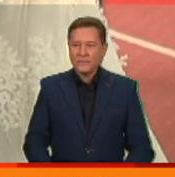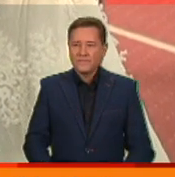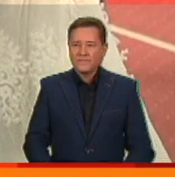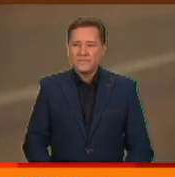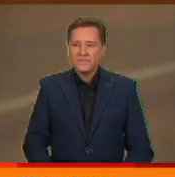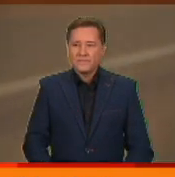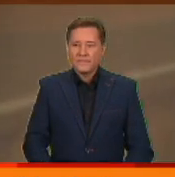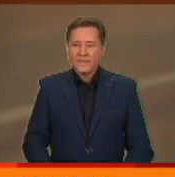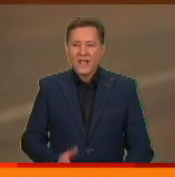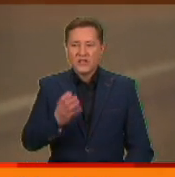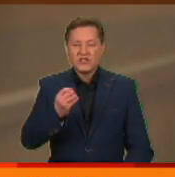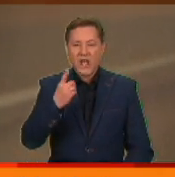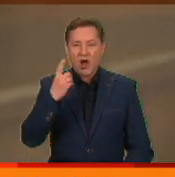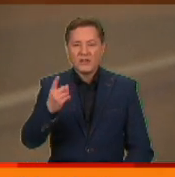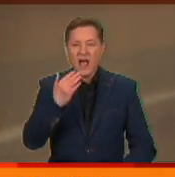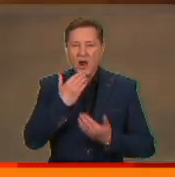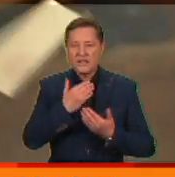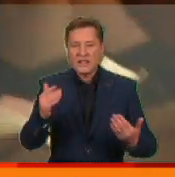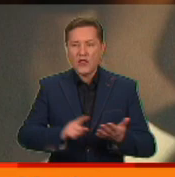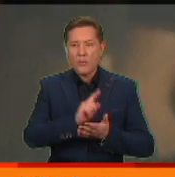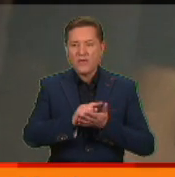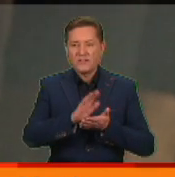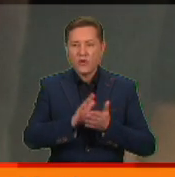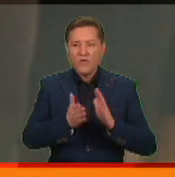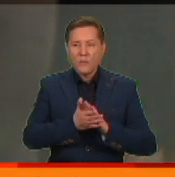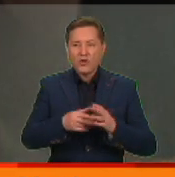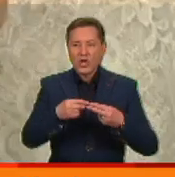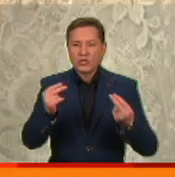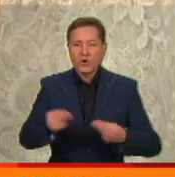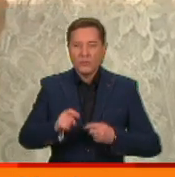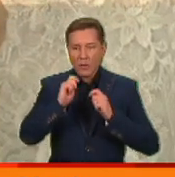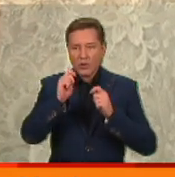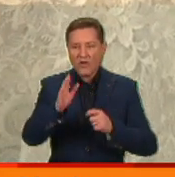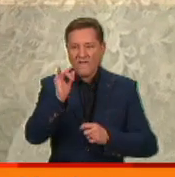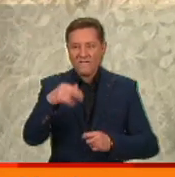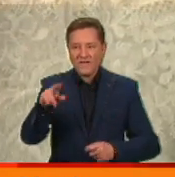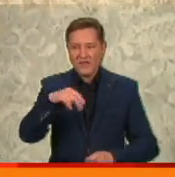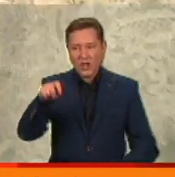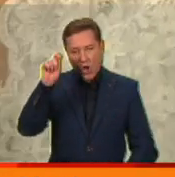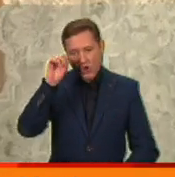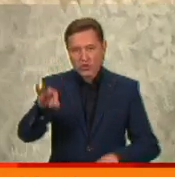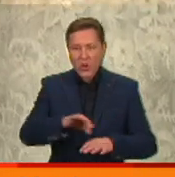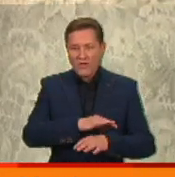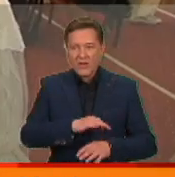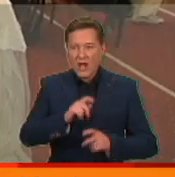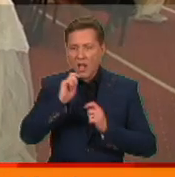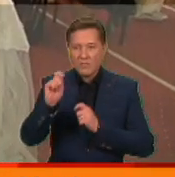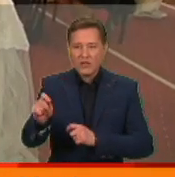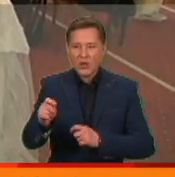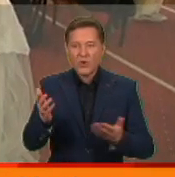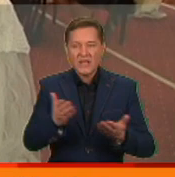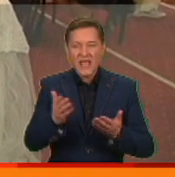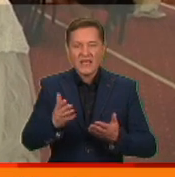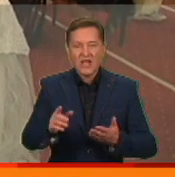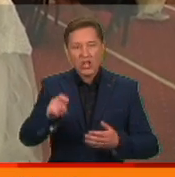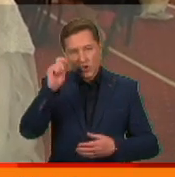Так. І ще одна, остання, обов'язкова умова – шлюбний подарунок від чоловіка. Магар – це шлюбний подарунок, який